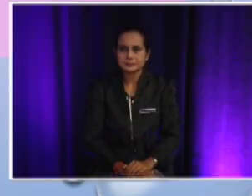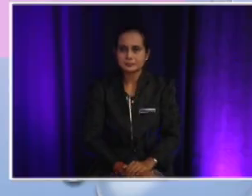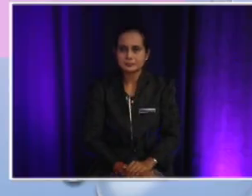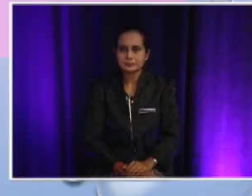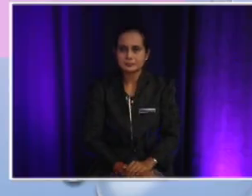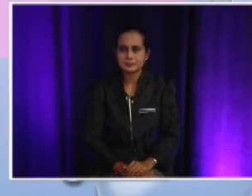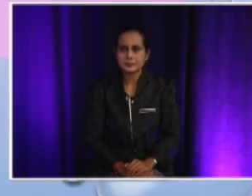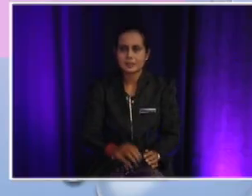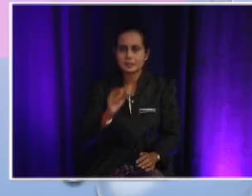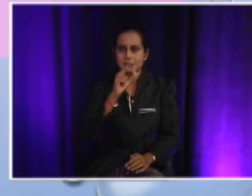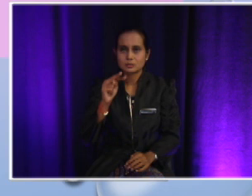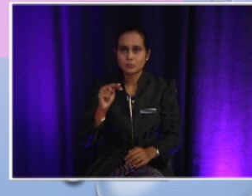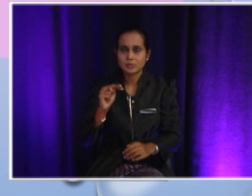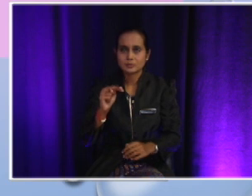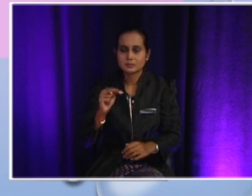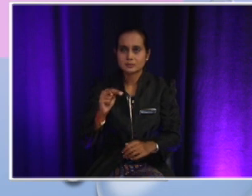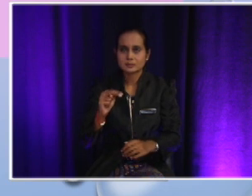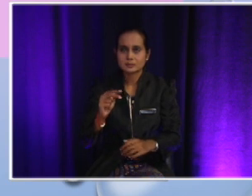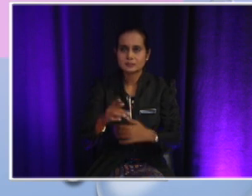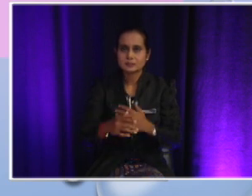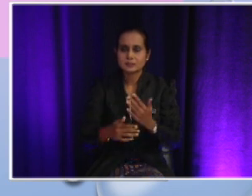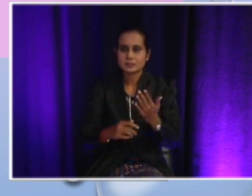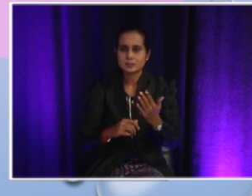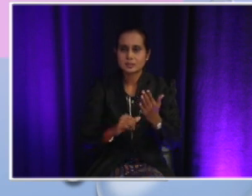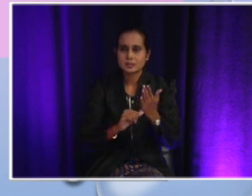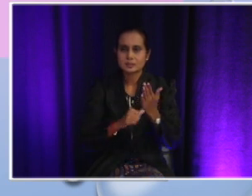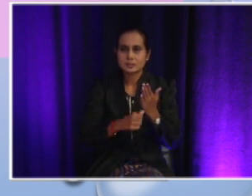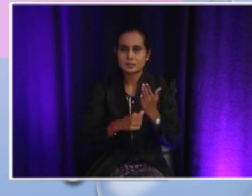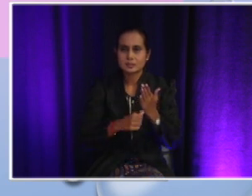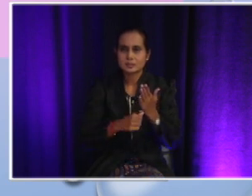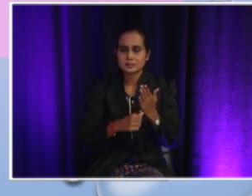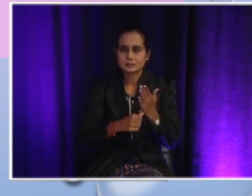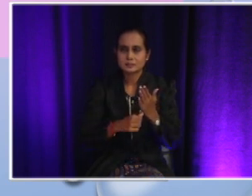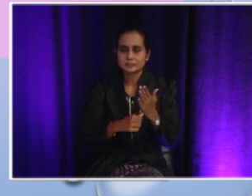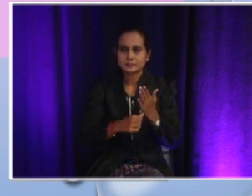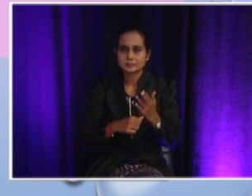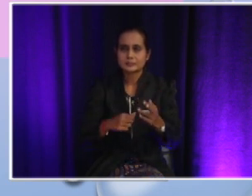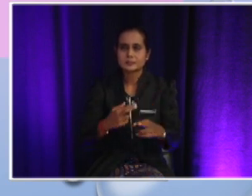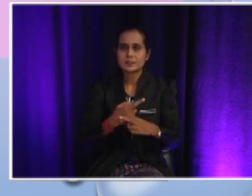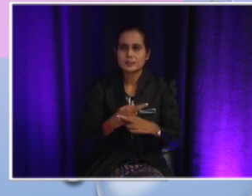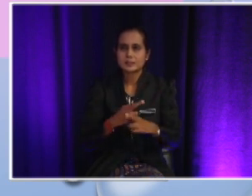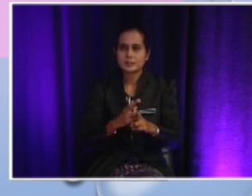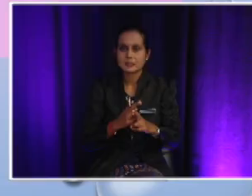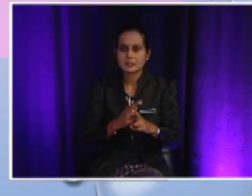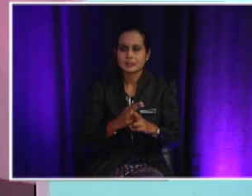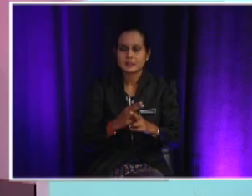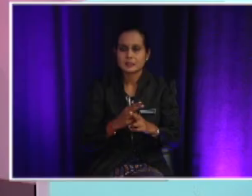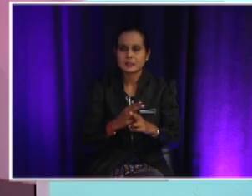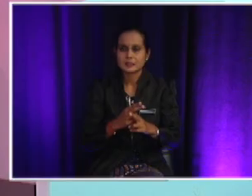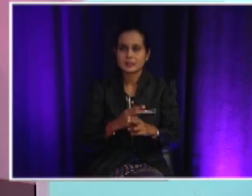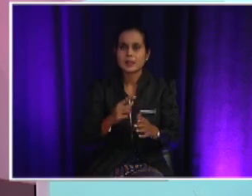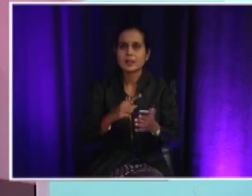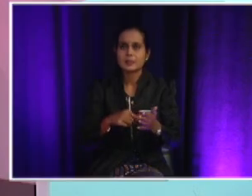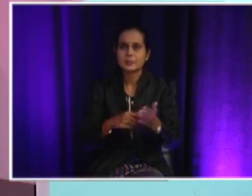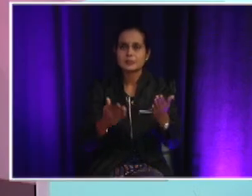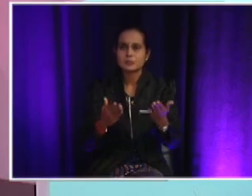soalan asal tadi. Asal tadi litar asal ada dah direka. Saya kata tadi apakah kemungkinan yang boleh